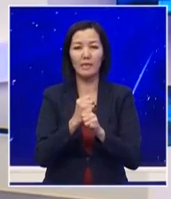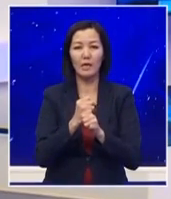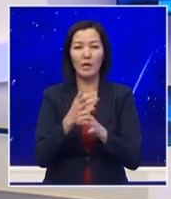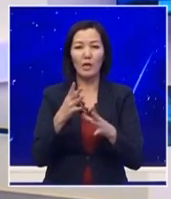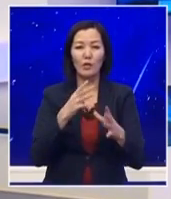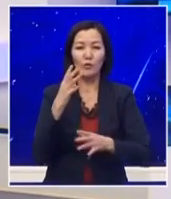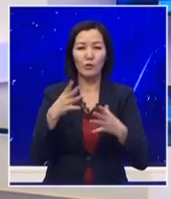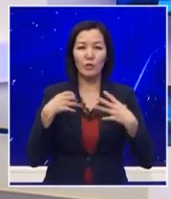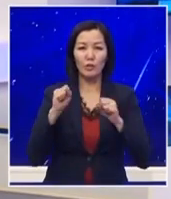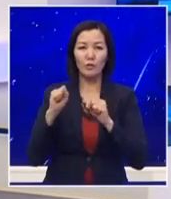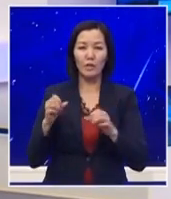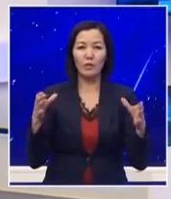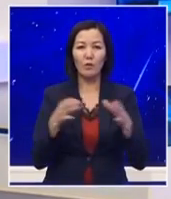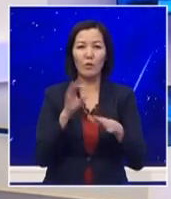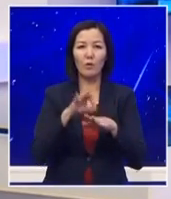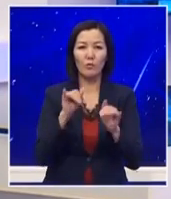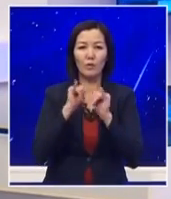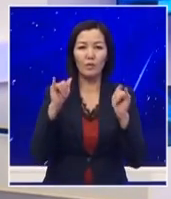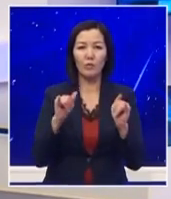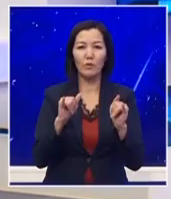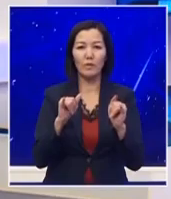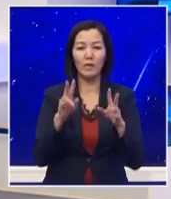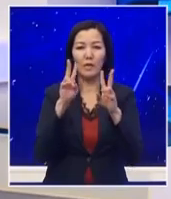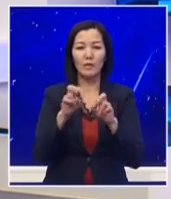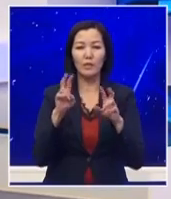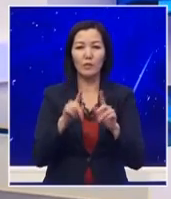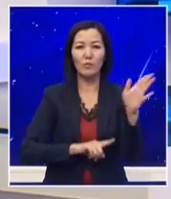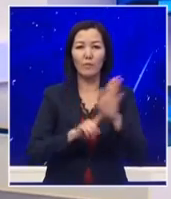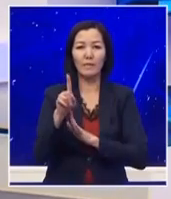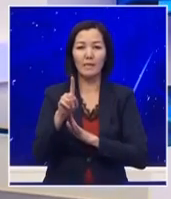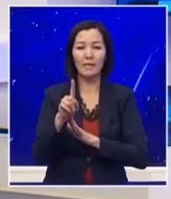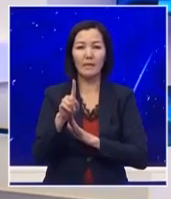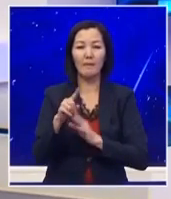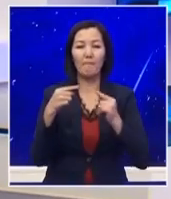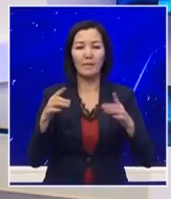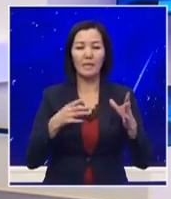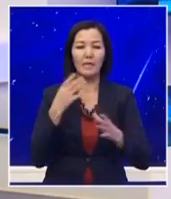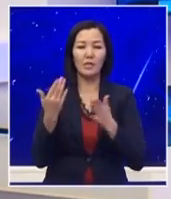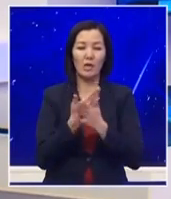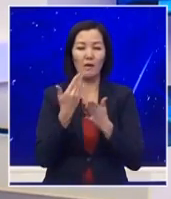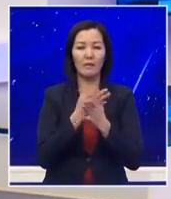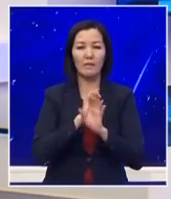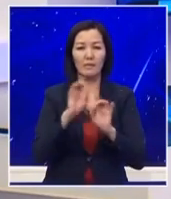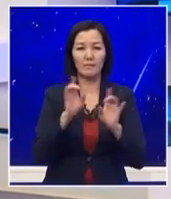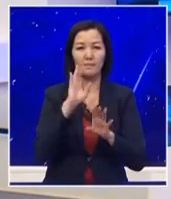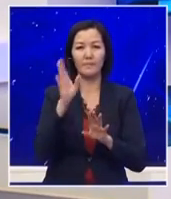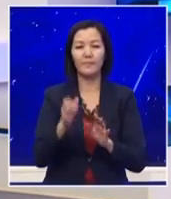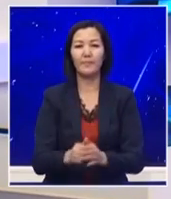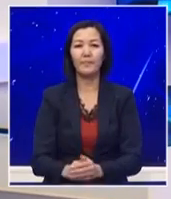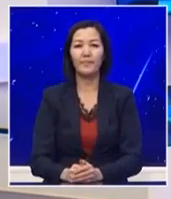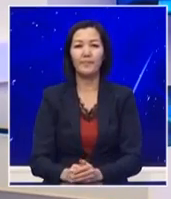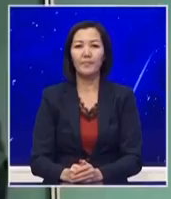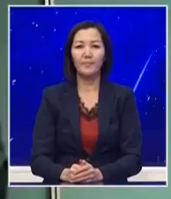денсаулық сақтау ұйымы қауіпті індеттің таралуы мен шығуын зерттеуге көшті. Осы және өзге де жаһан жаңалықтары келесі топтамада.